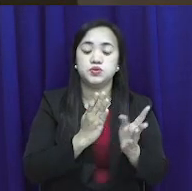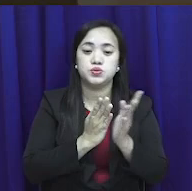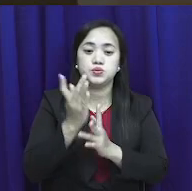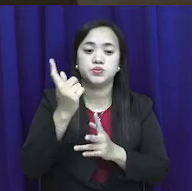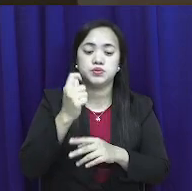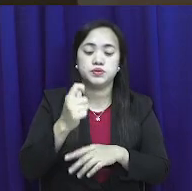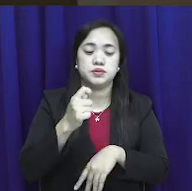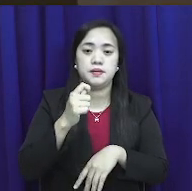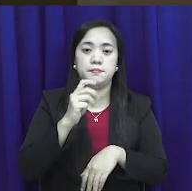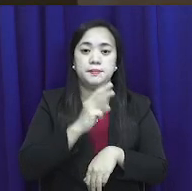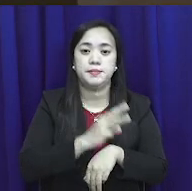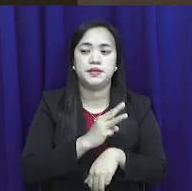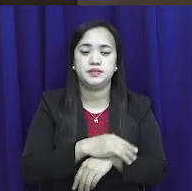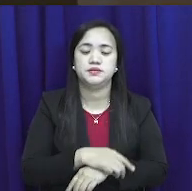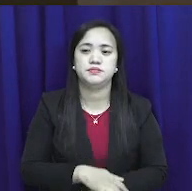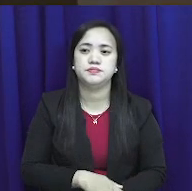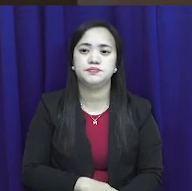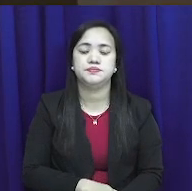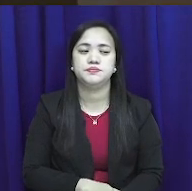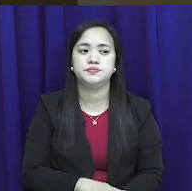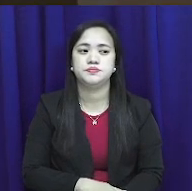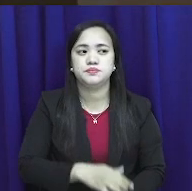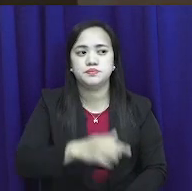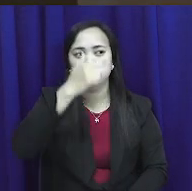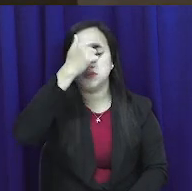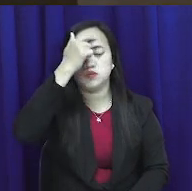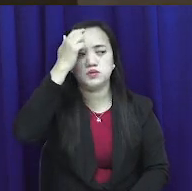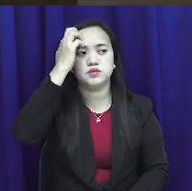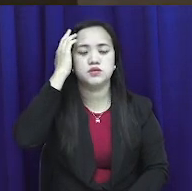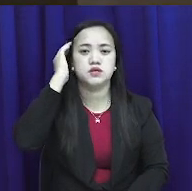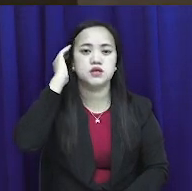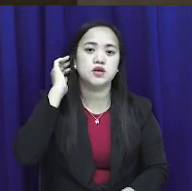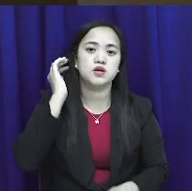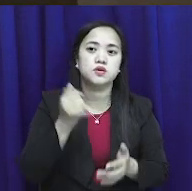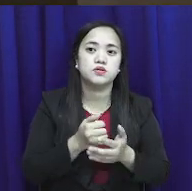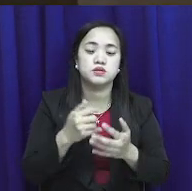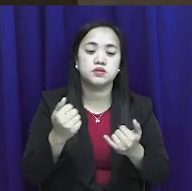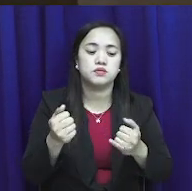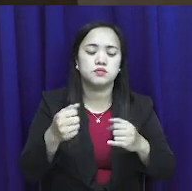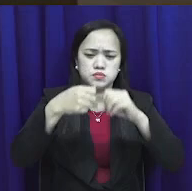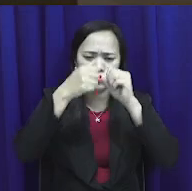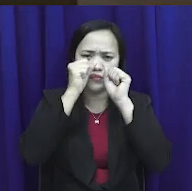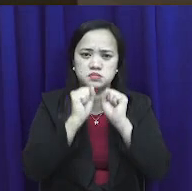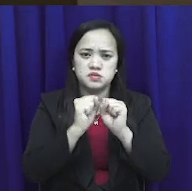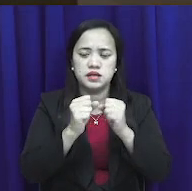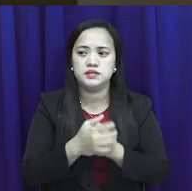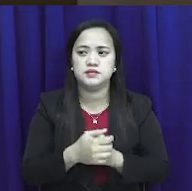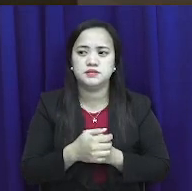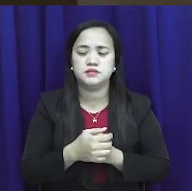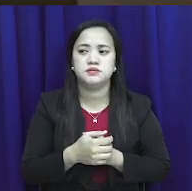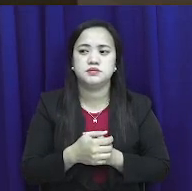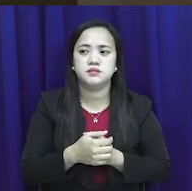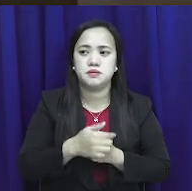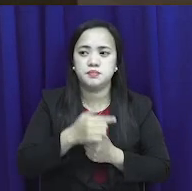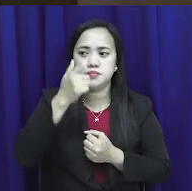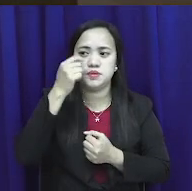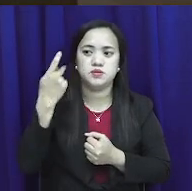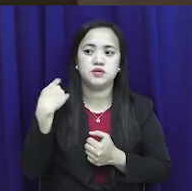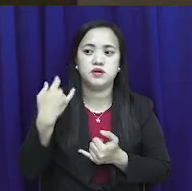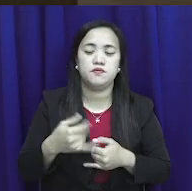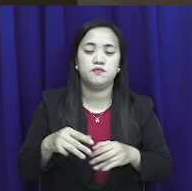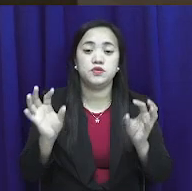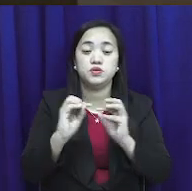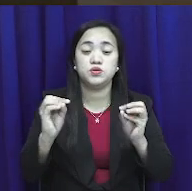i-manage yung oras mo through the Ministry kasi nung iniwan niyo yung Ministry lumungkot lumungkot kasi wala doun talaga yung heart